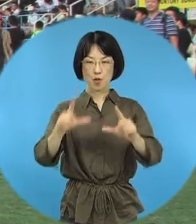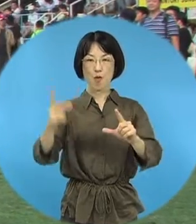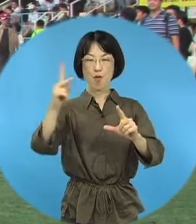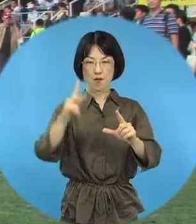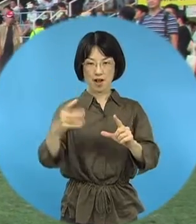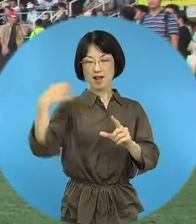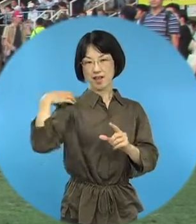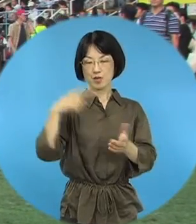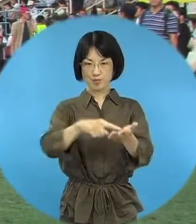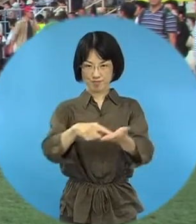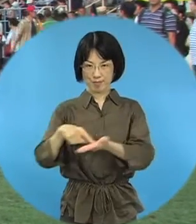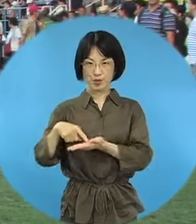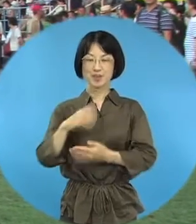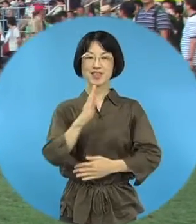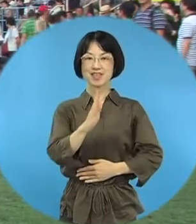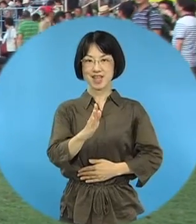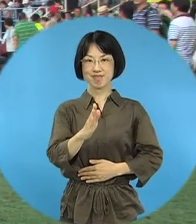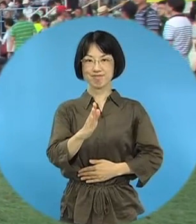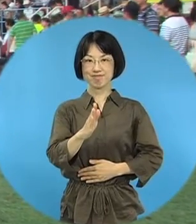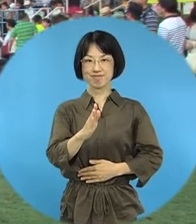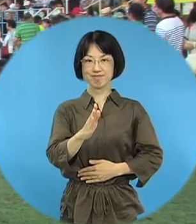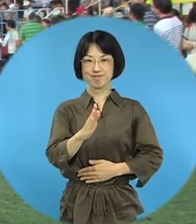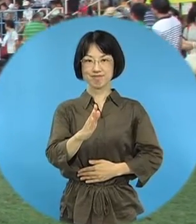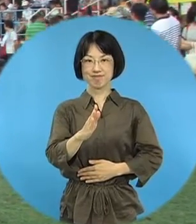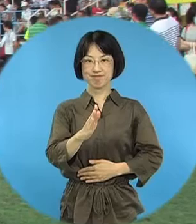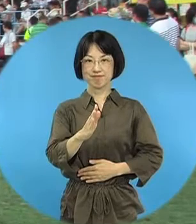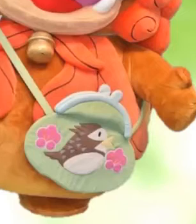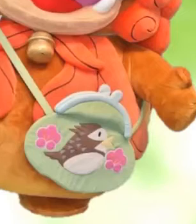報担当へお申し込みください。